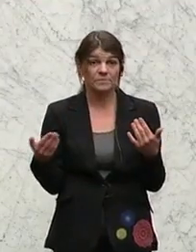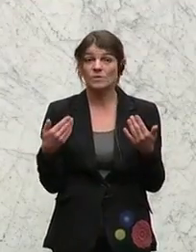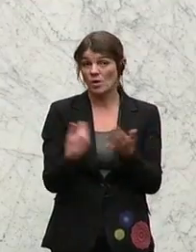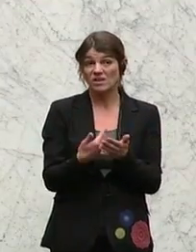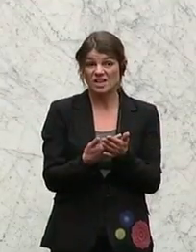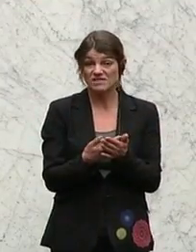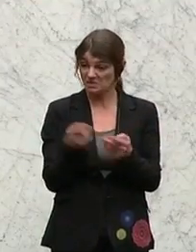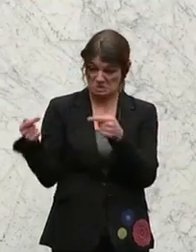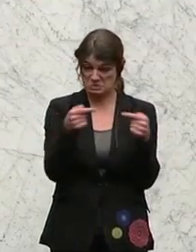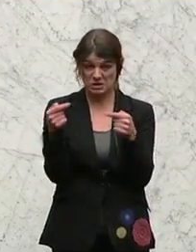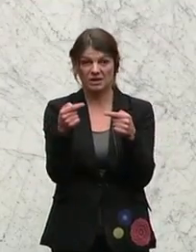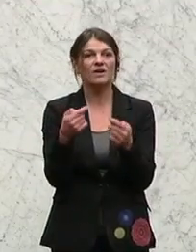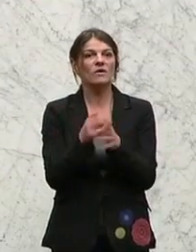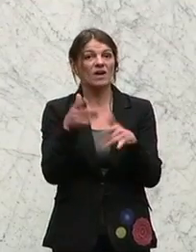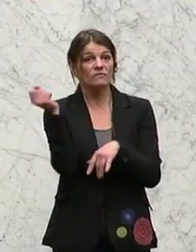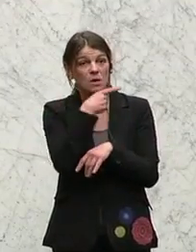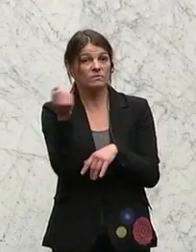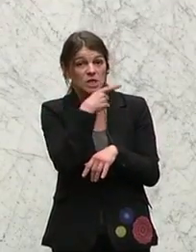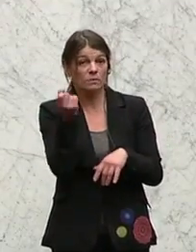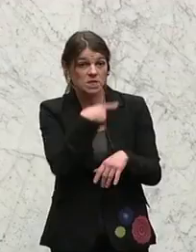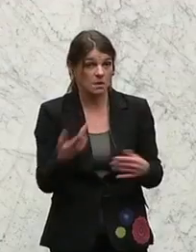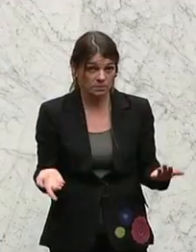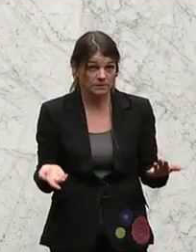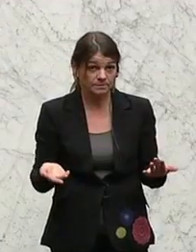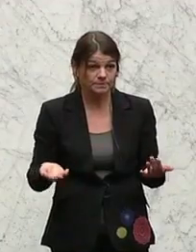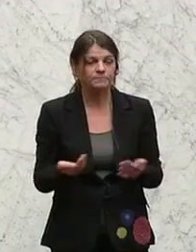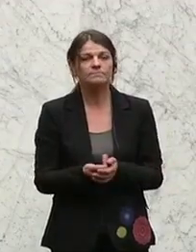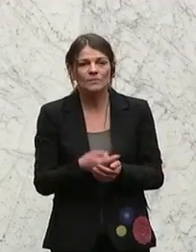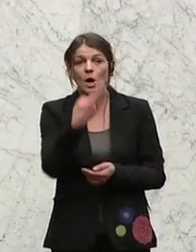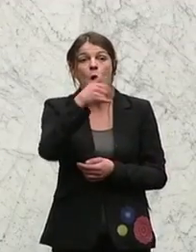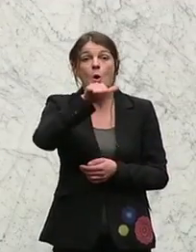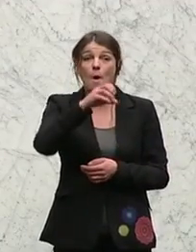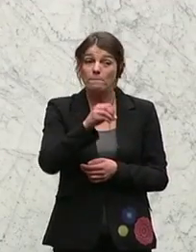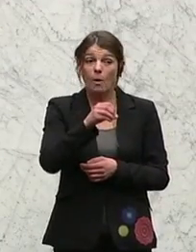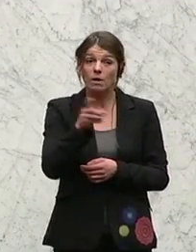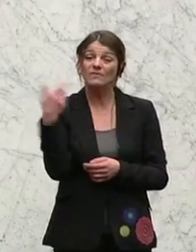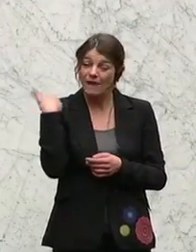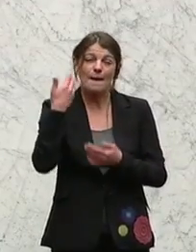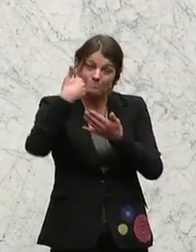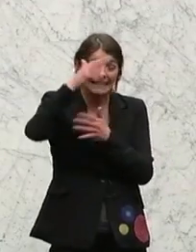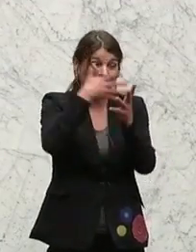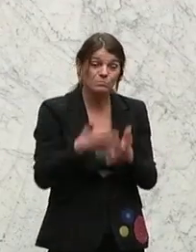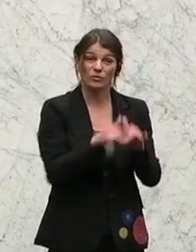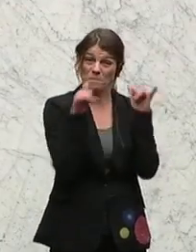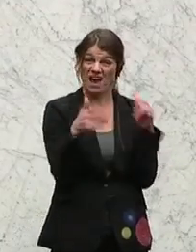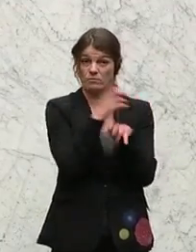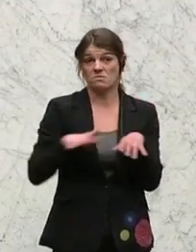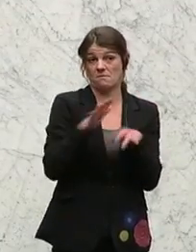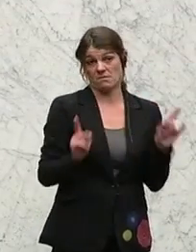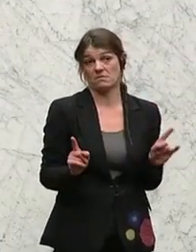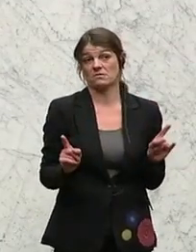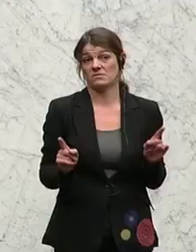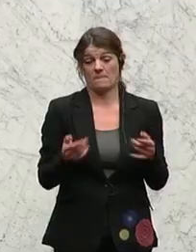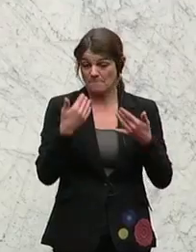viel versäumt. Ja? Die Hypo war die meistgeprüfte Bank. Die meistgeprüfte Bank. Wir